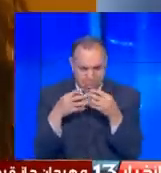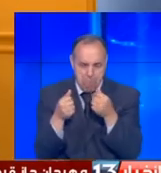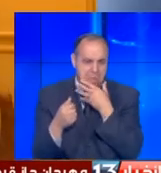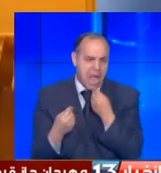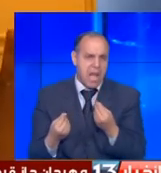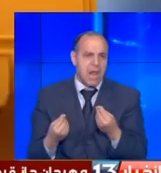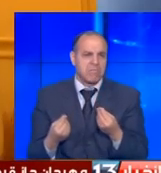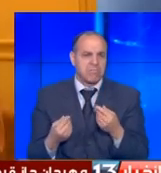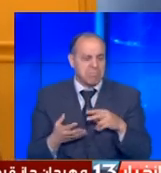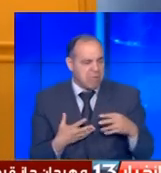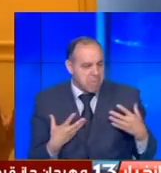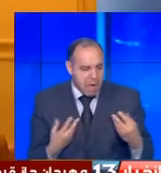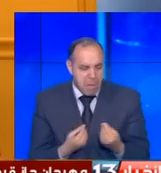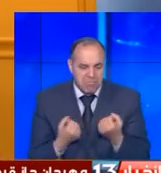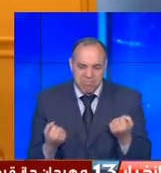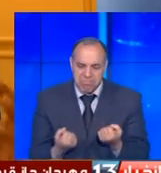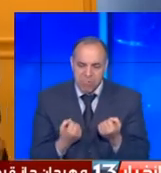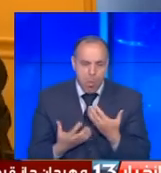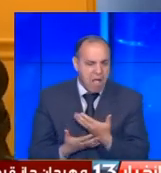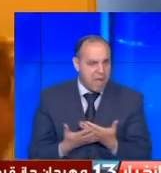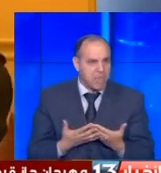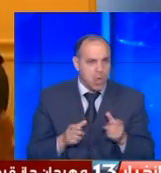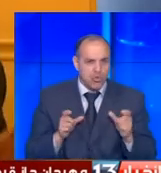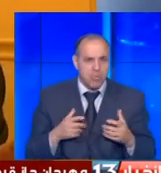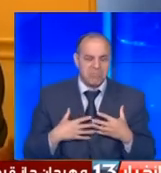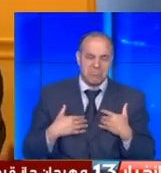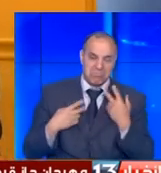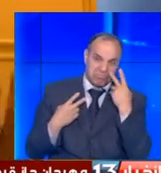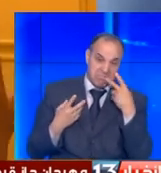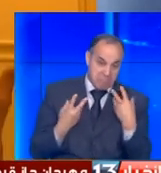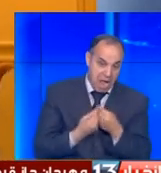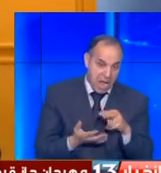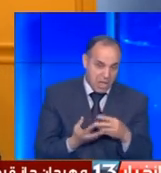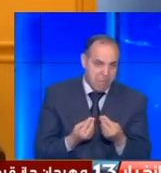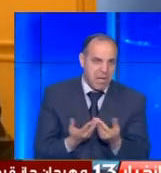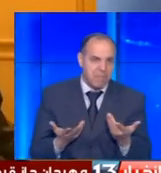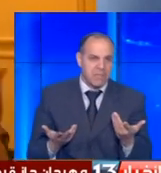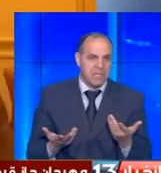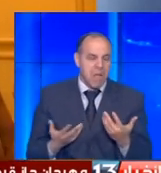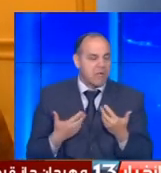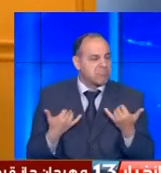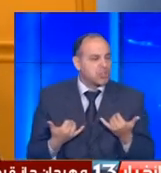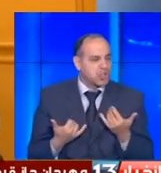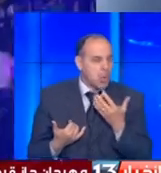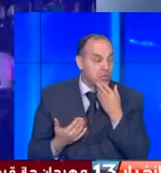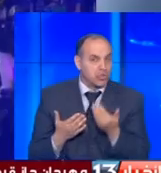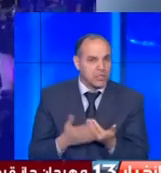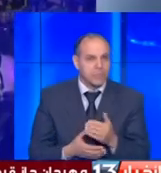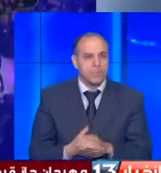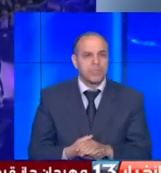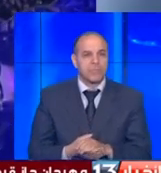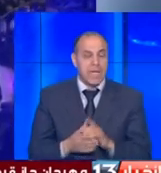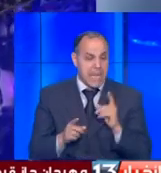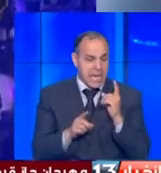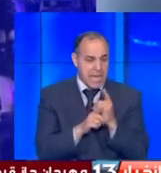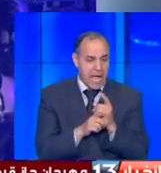محليهم. كيف يتحركوا افيك تيلمون دو كونفيونس، والجمهور الكل كيفاش يشطح معاهم، سي بلوتو اون امبيونس جديدة. اللقاء